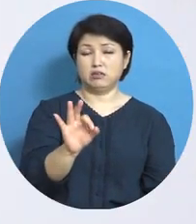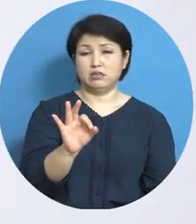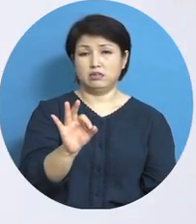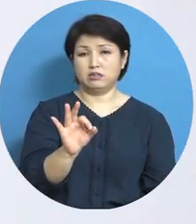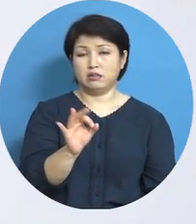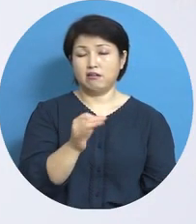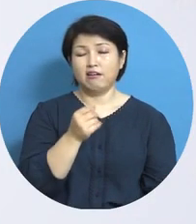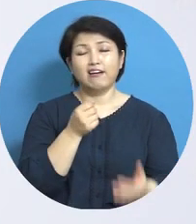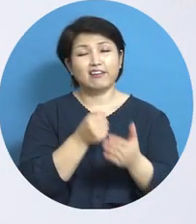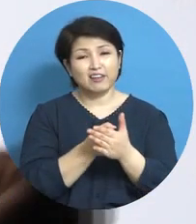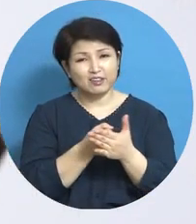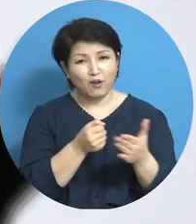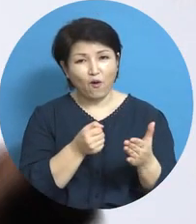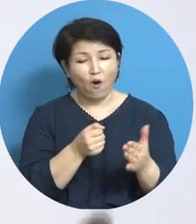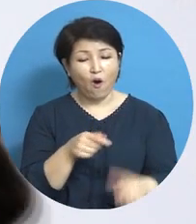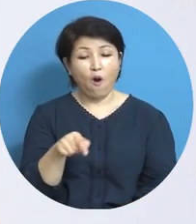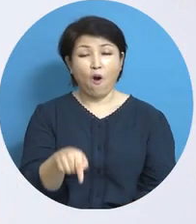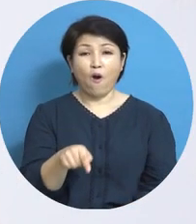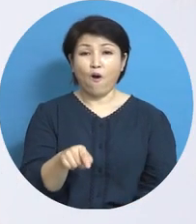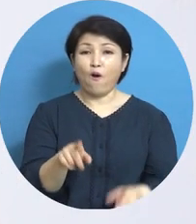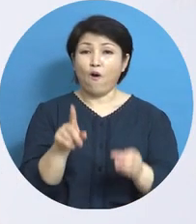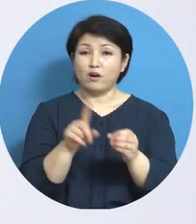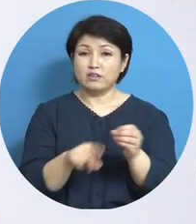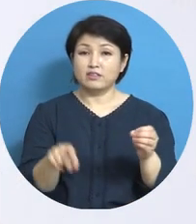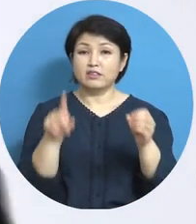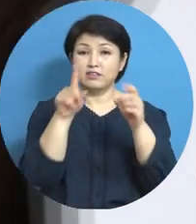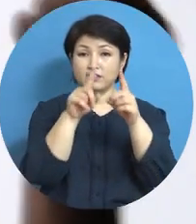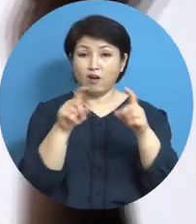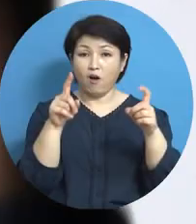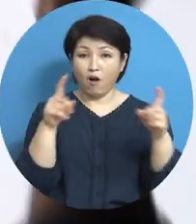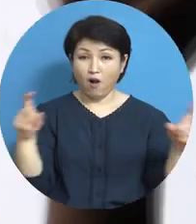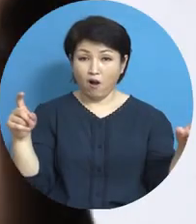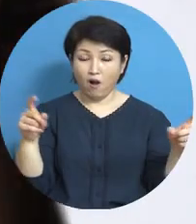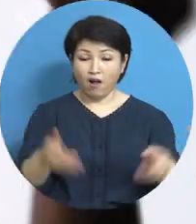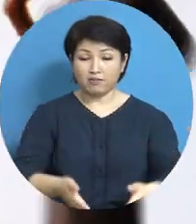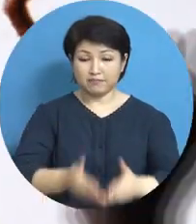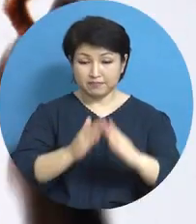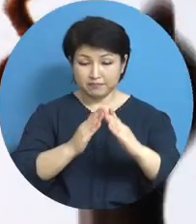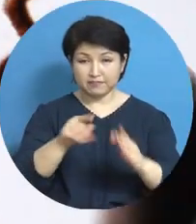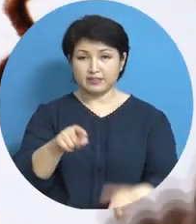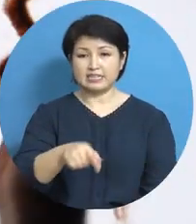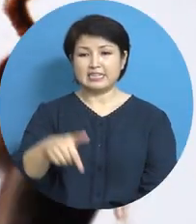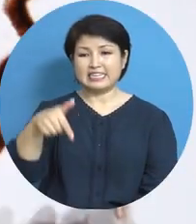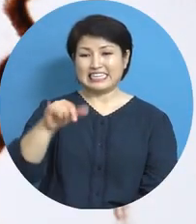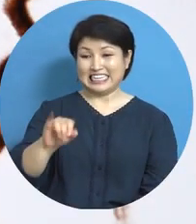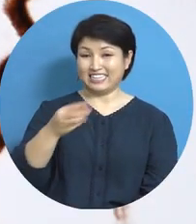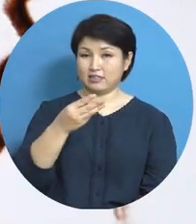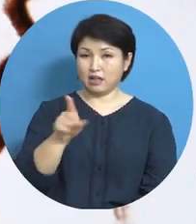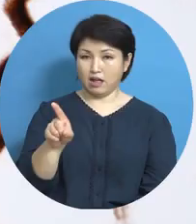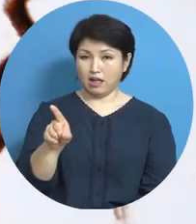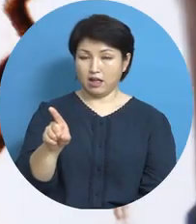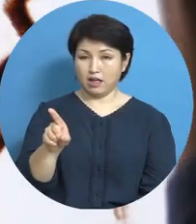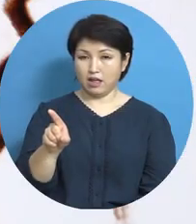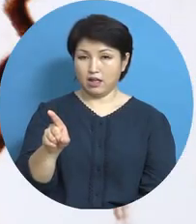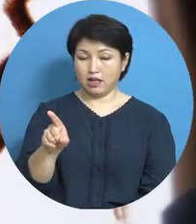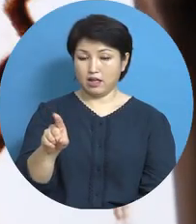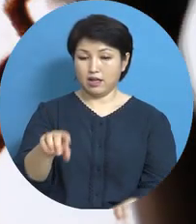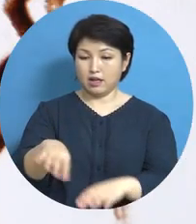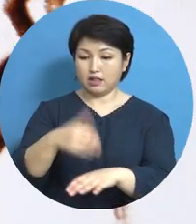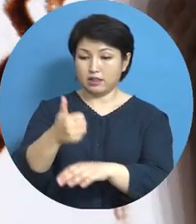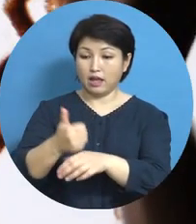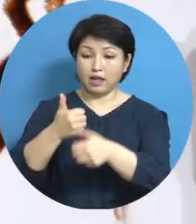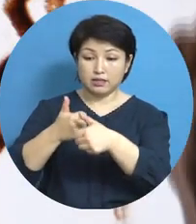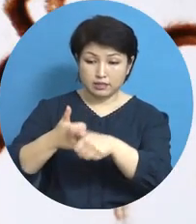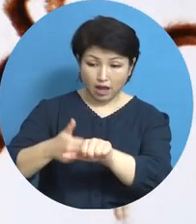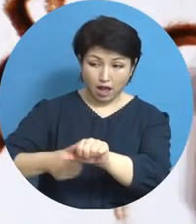이렇게 해서 이 절은 기타 태자가 제공한 숲에